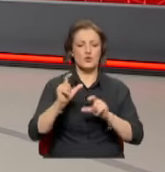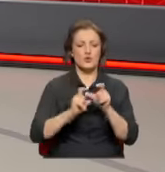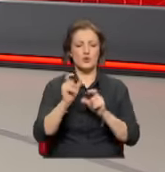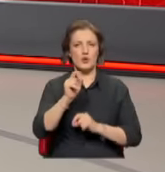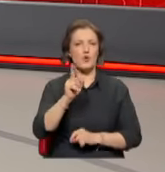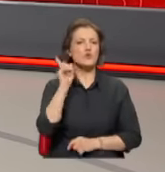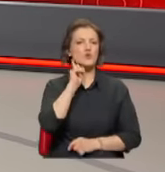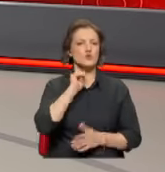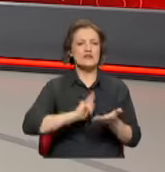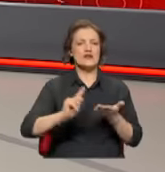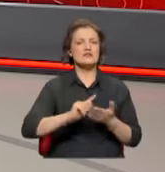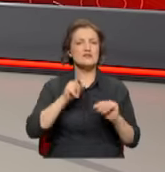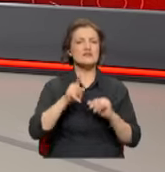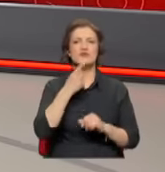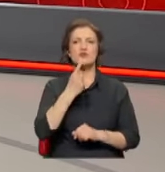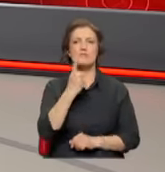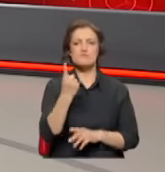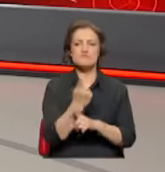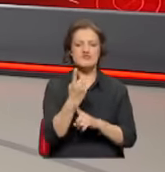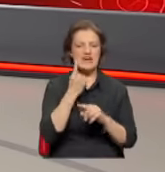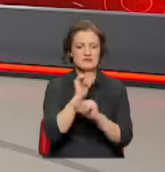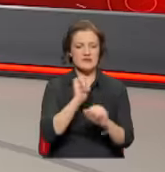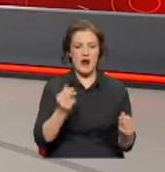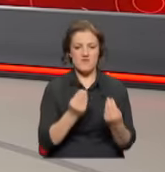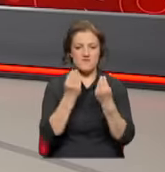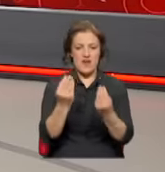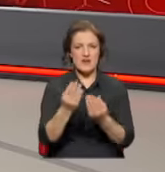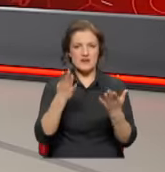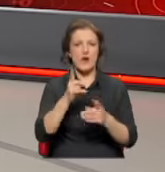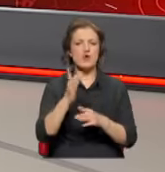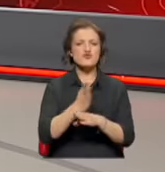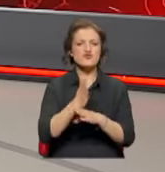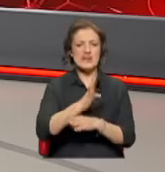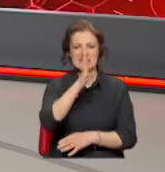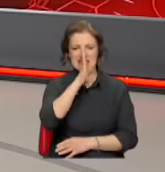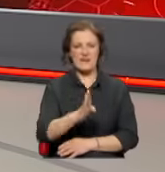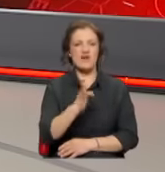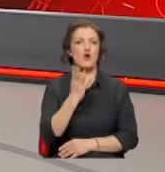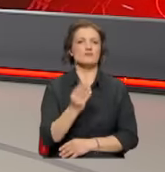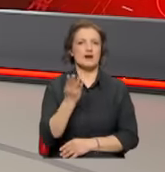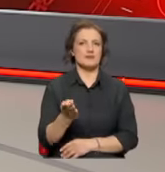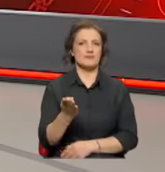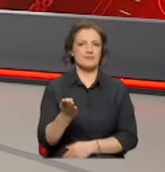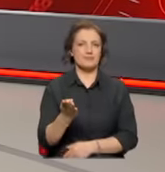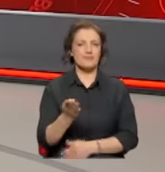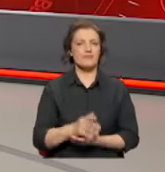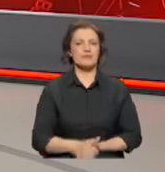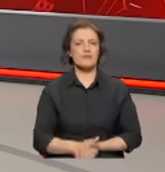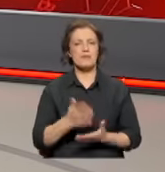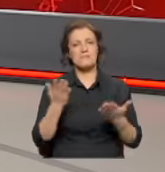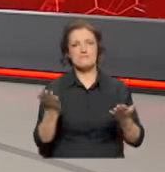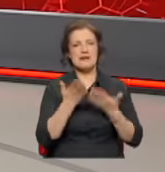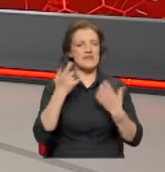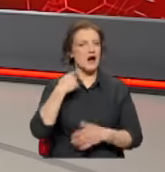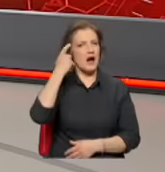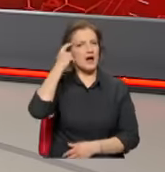yazar, aşırılık için şunu söylüyor. Bir şeye zarar verecek kadar o şeyin taraftarı olmak. Mesela